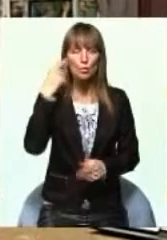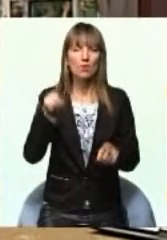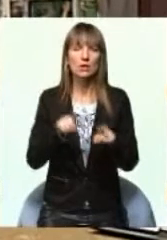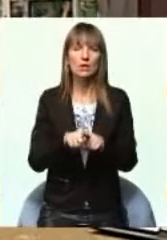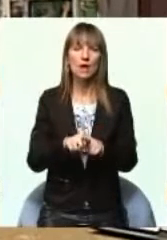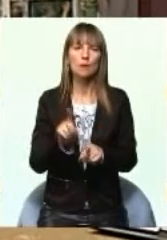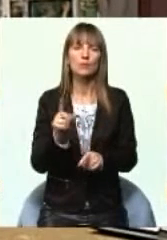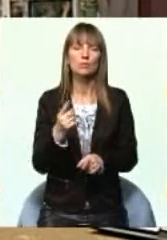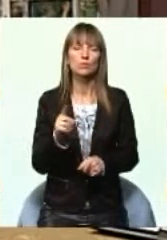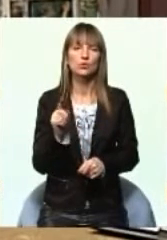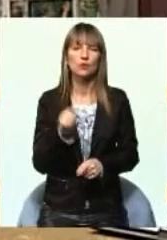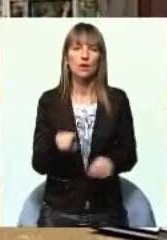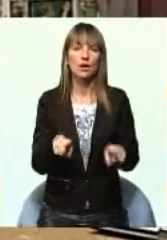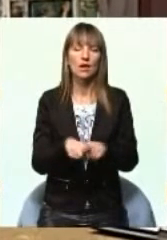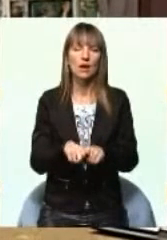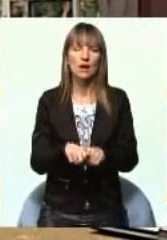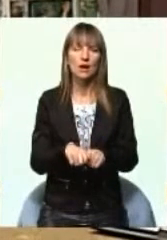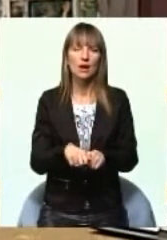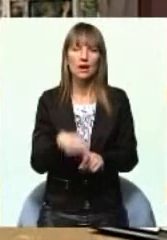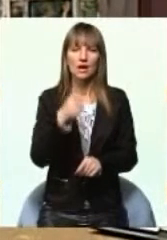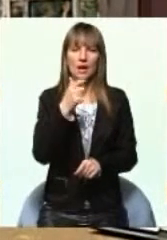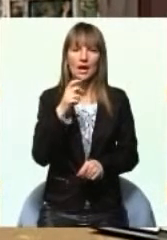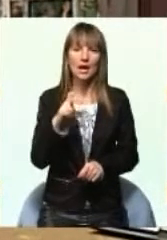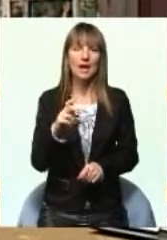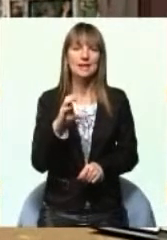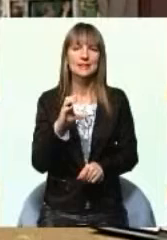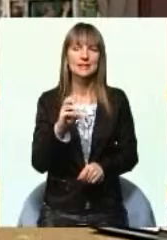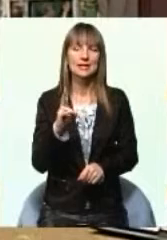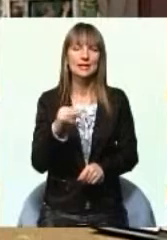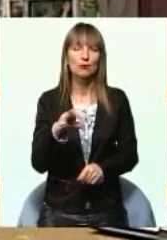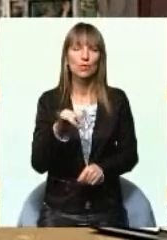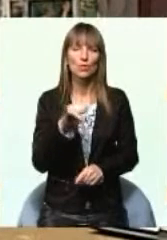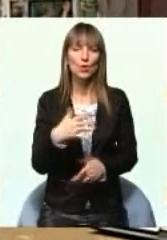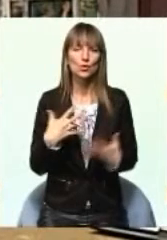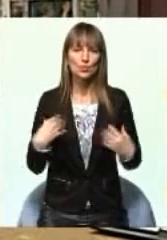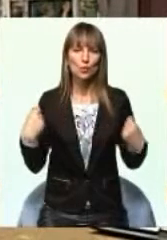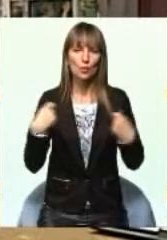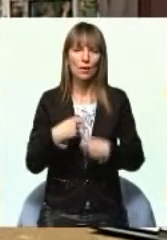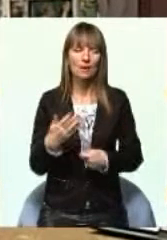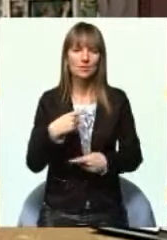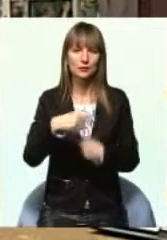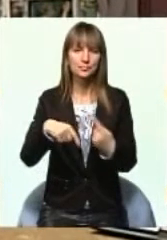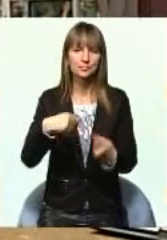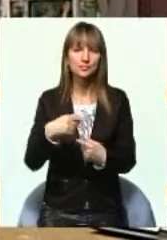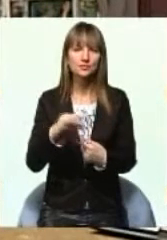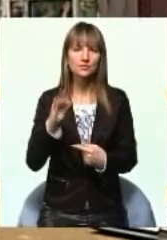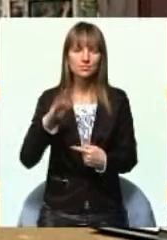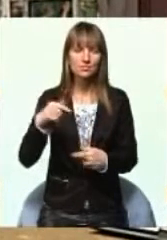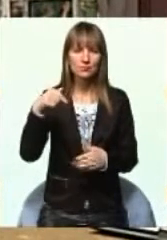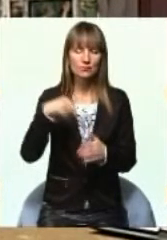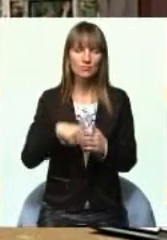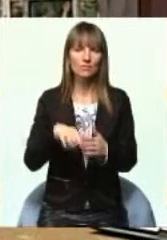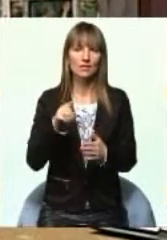воно як ескімос. У нього шубка, в якій він окутан, а потім внизу